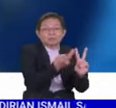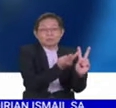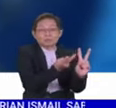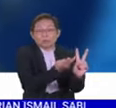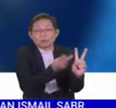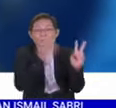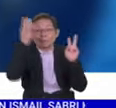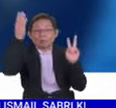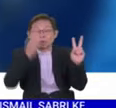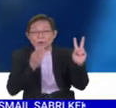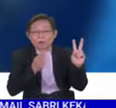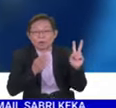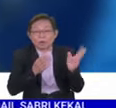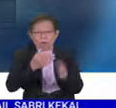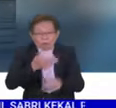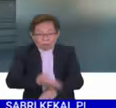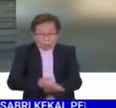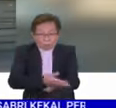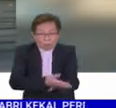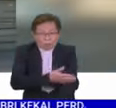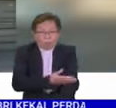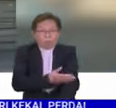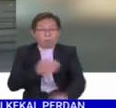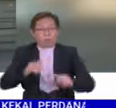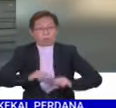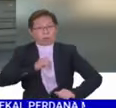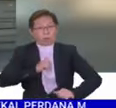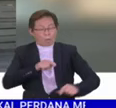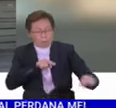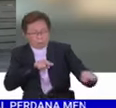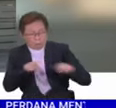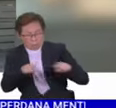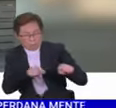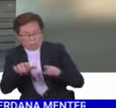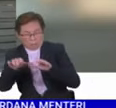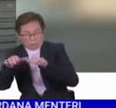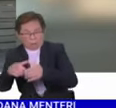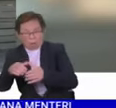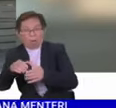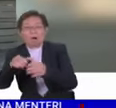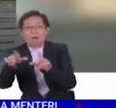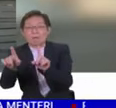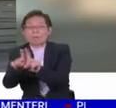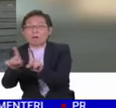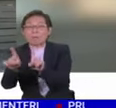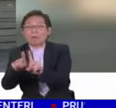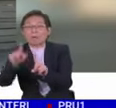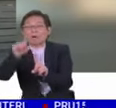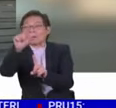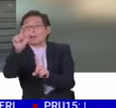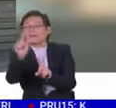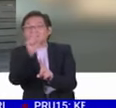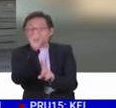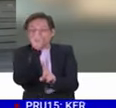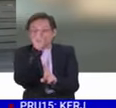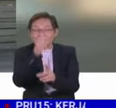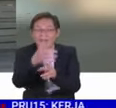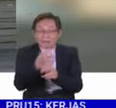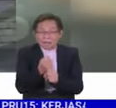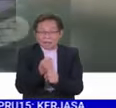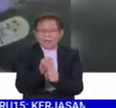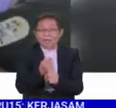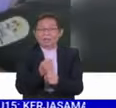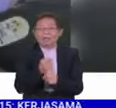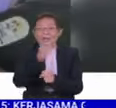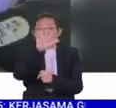prestasi membanggakan apabila mampu memberi cabaran sengit kepada pasangan Greece yang berada di ranking ke-15 dunia. Selain itu, Fauzi dan